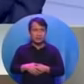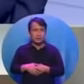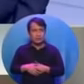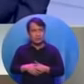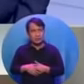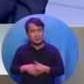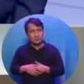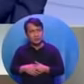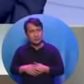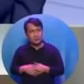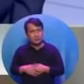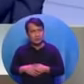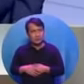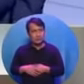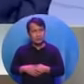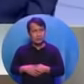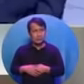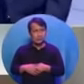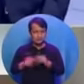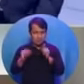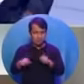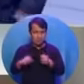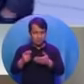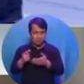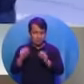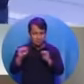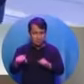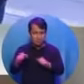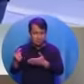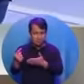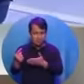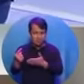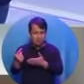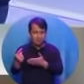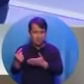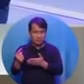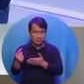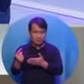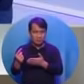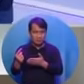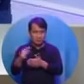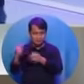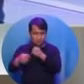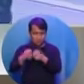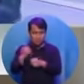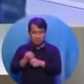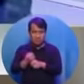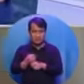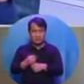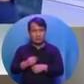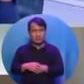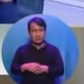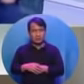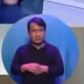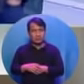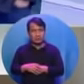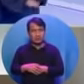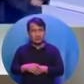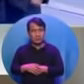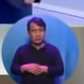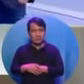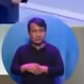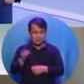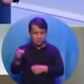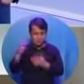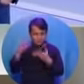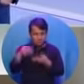Ma'am Winnie. Yes po, sir. Okay, humingi ng palugit. Baka pwede raw 1 year. Ang sabi ko, isang taon na kayo nag-antay. eh dapat today. Eh kaya lang nasa